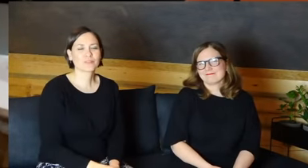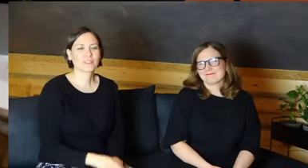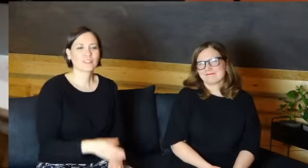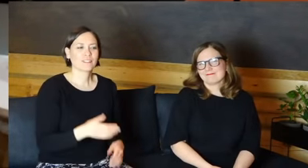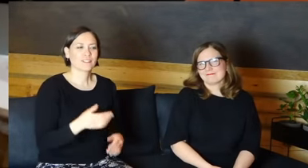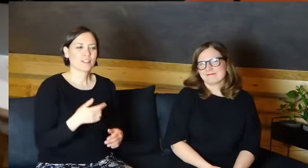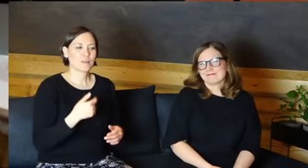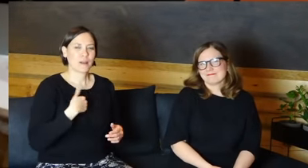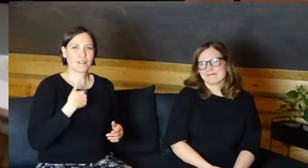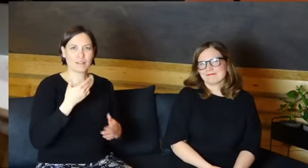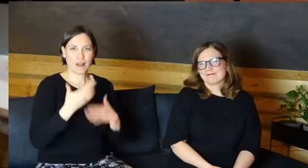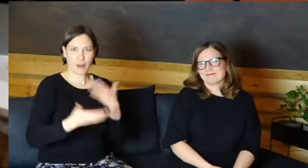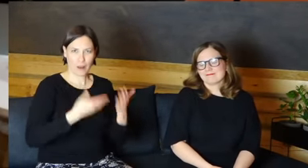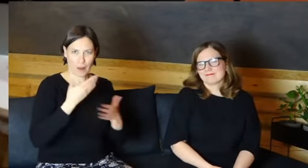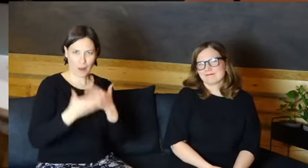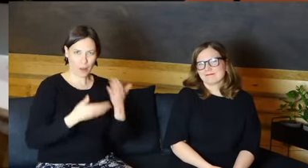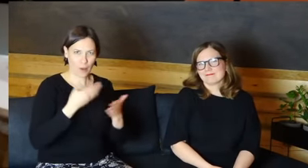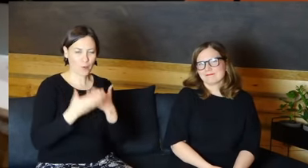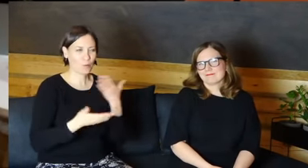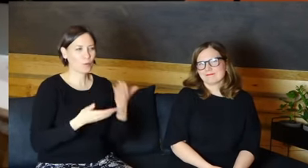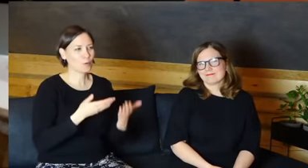tämä.